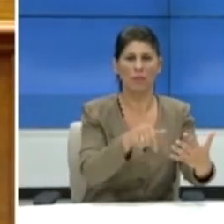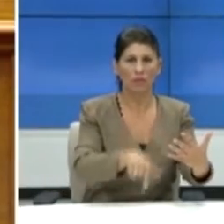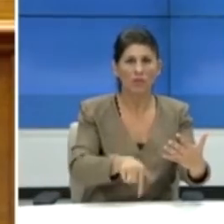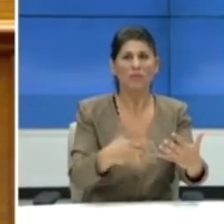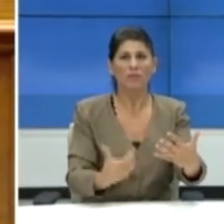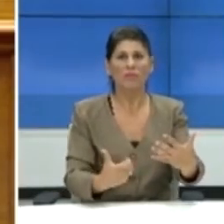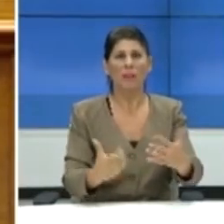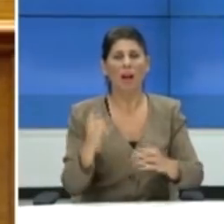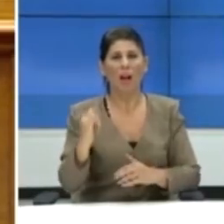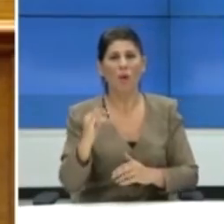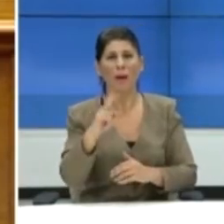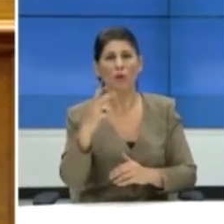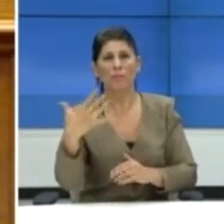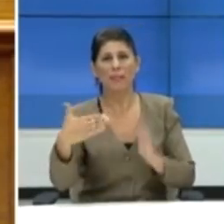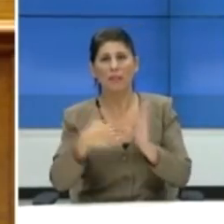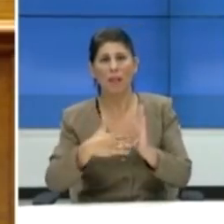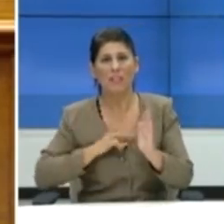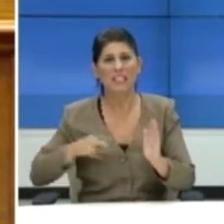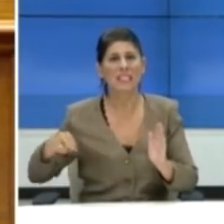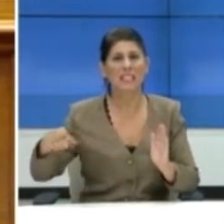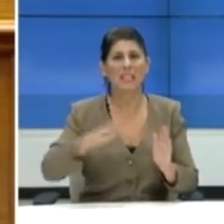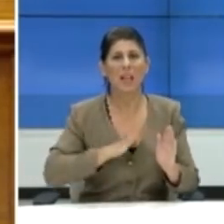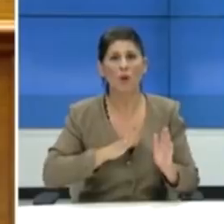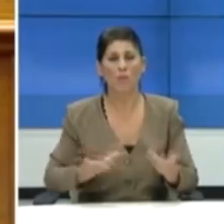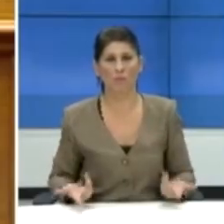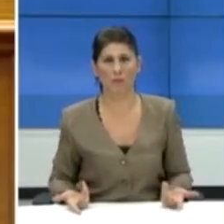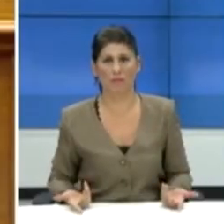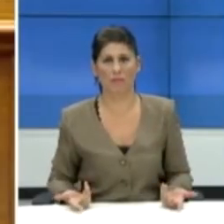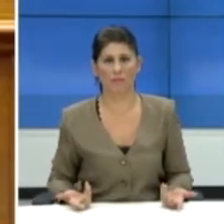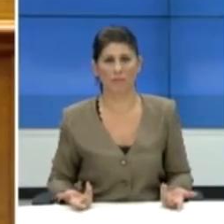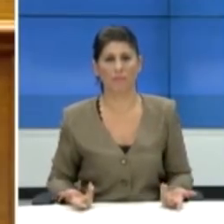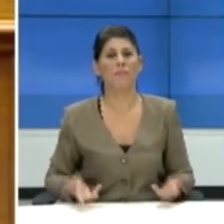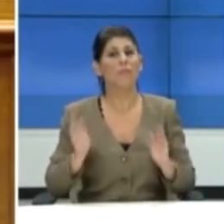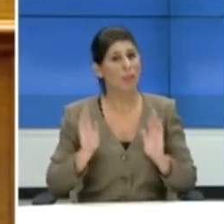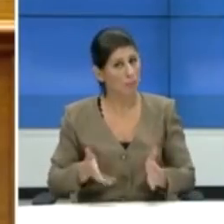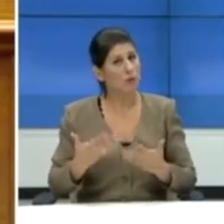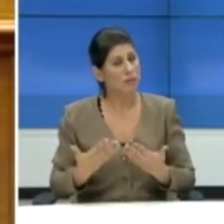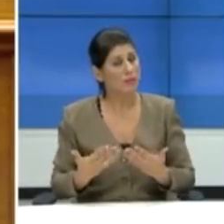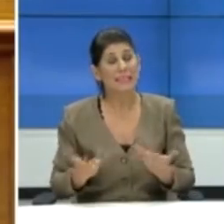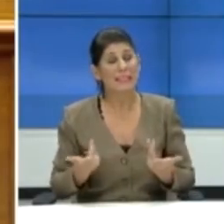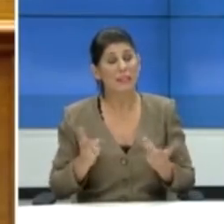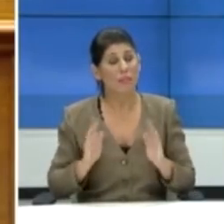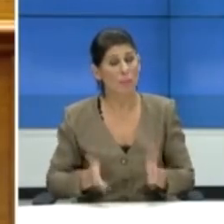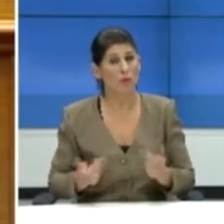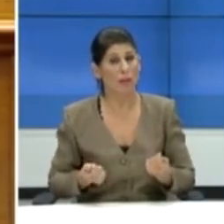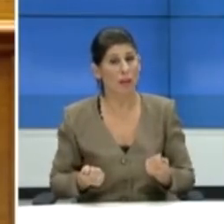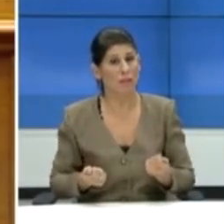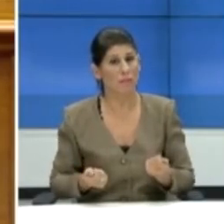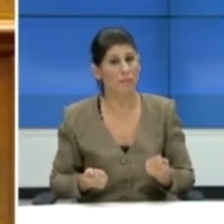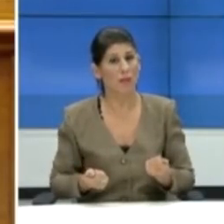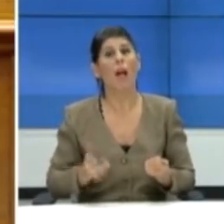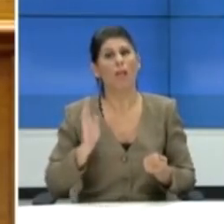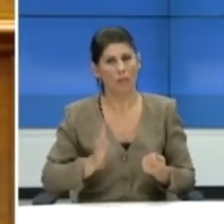φορείς άλλους 25.000 συνανθρώπους μας. Τι θα μπορούσατε να είχατε κάνει? Θα μπορούσατε να